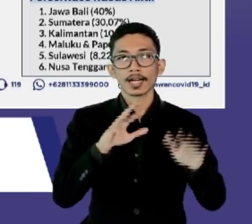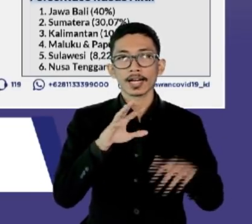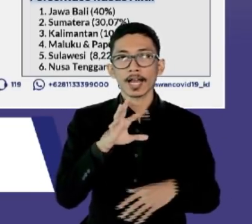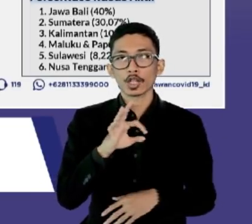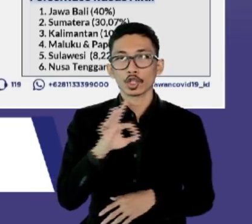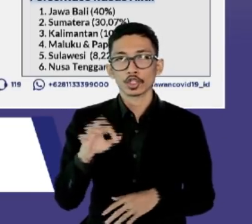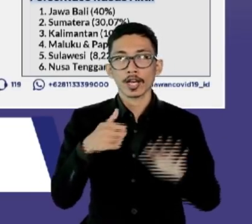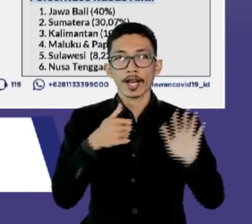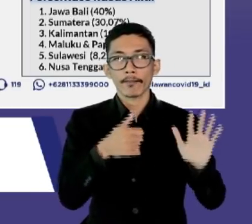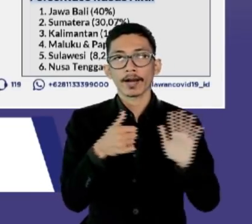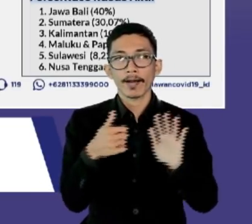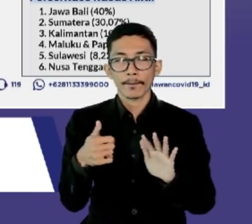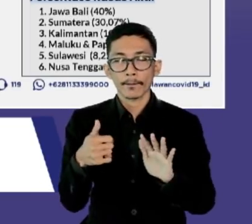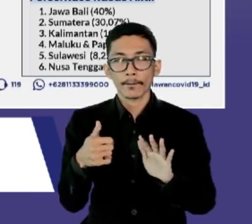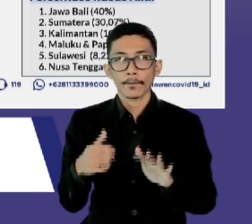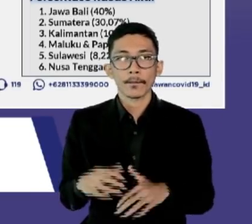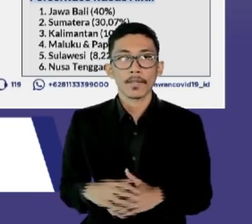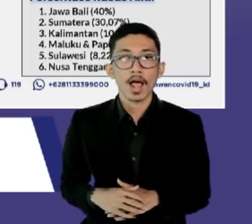kasus atau